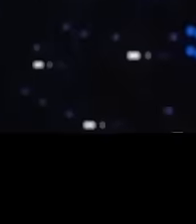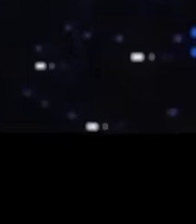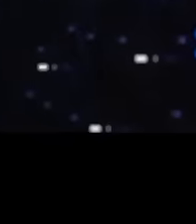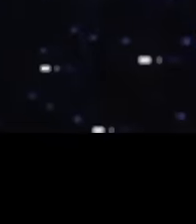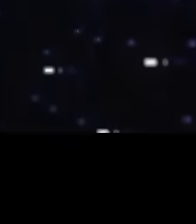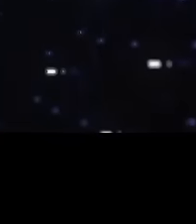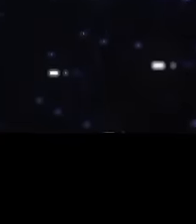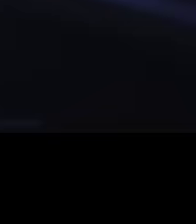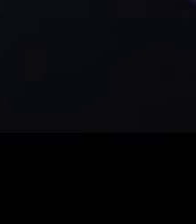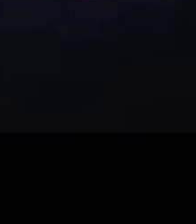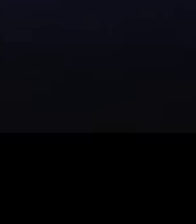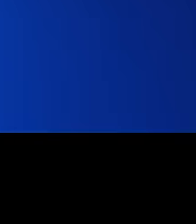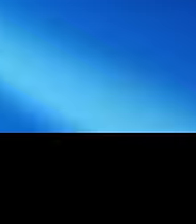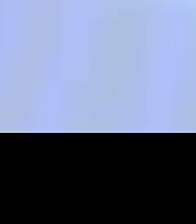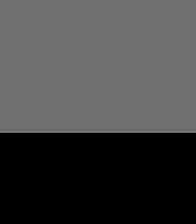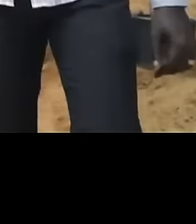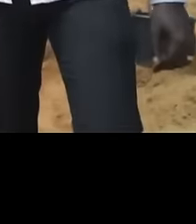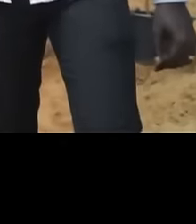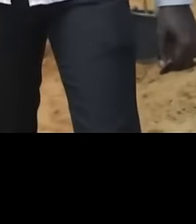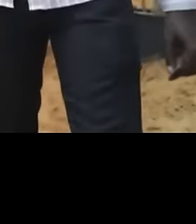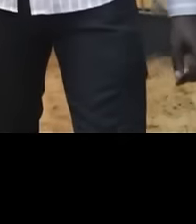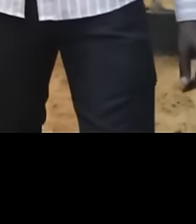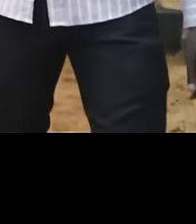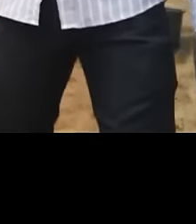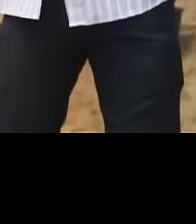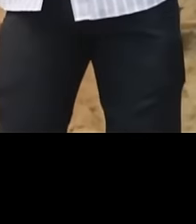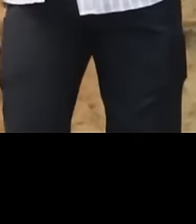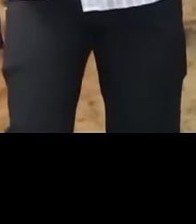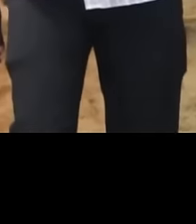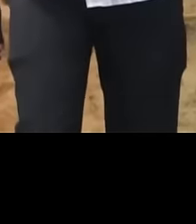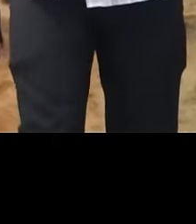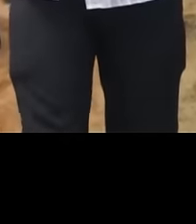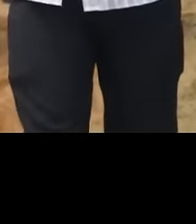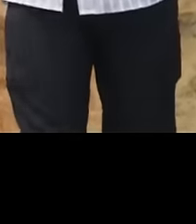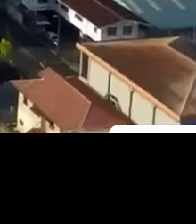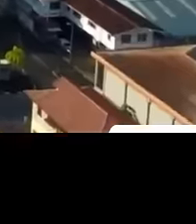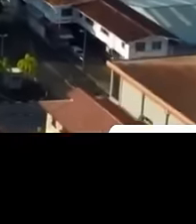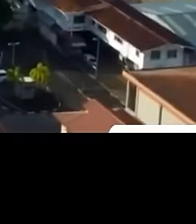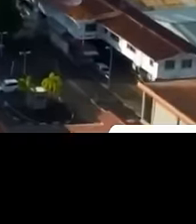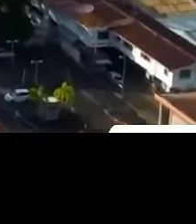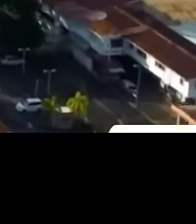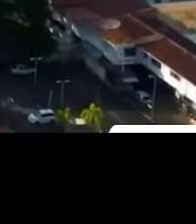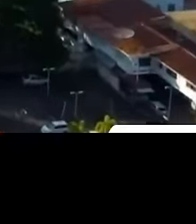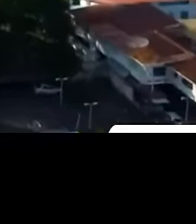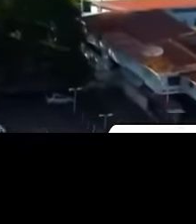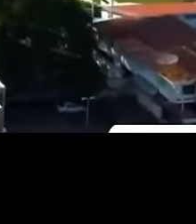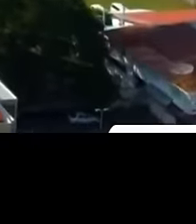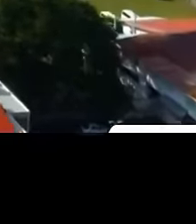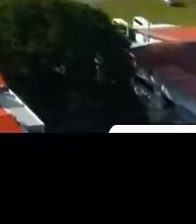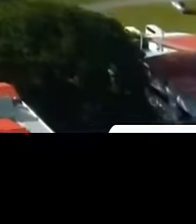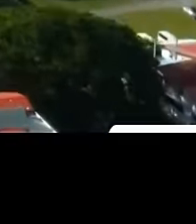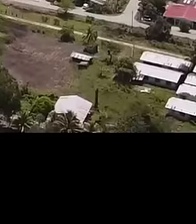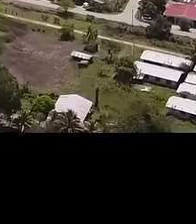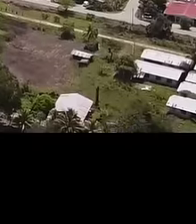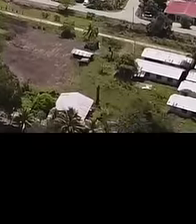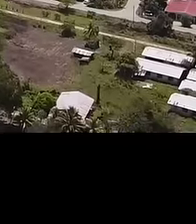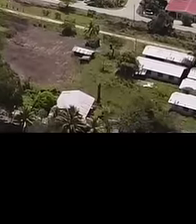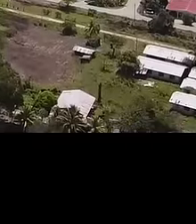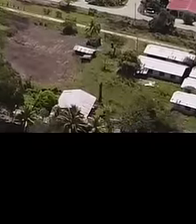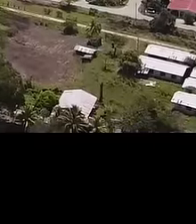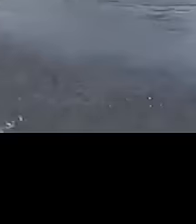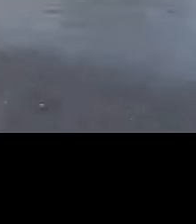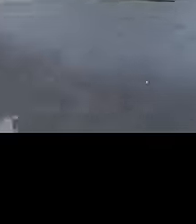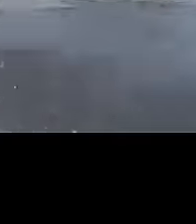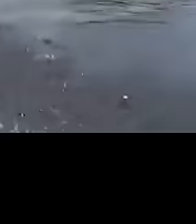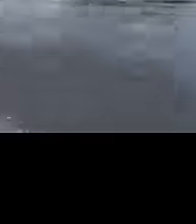netwerken zorgen ervoor dat niemand wordt achtergelaten. Of u nu in de stad, in een district